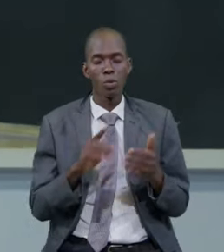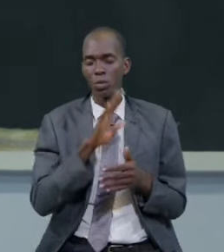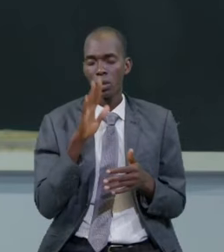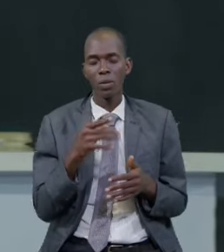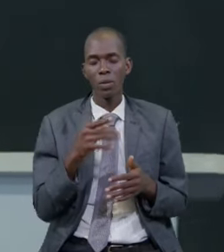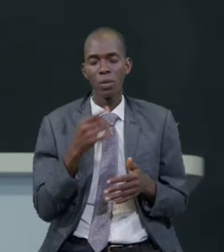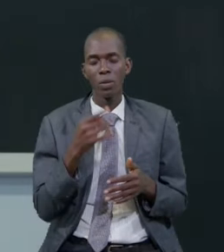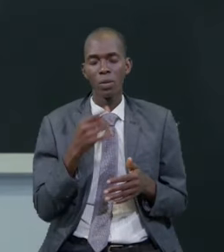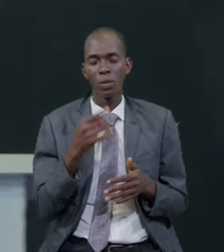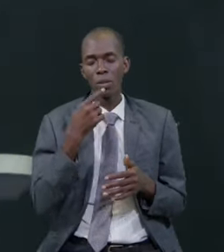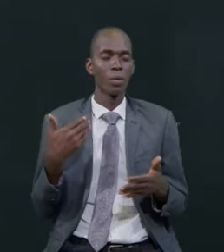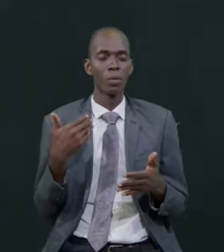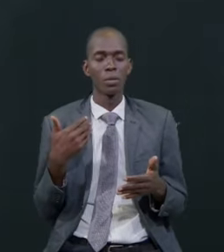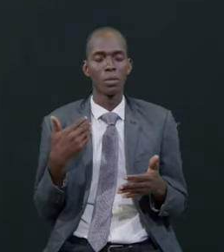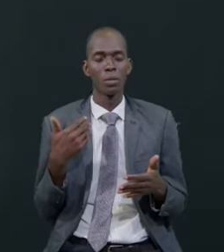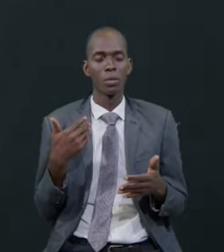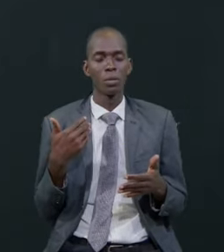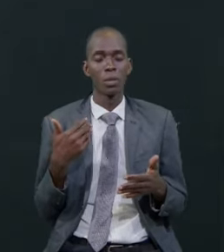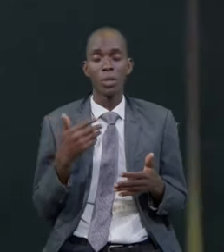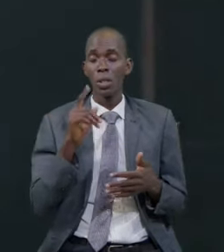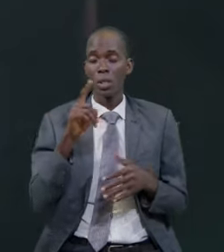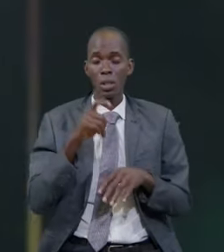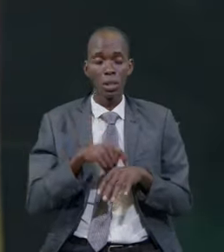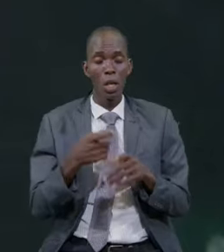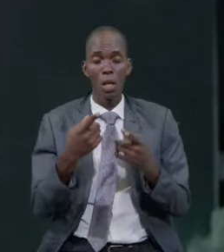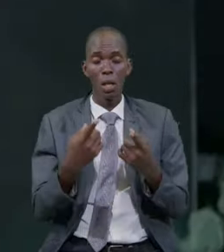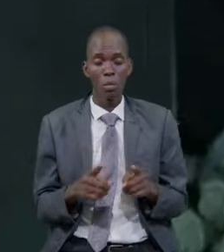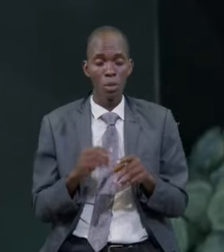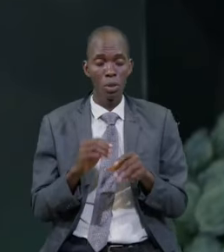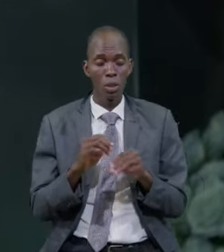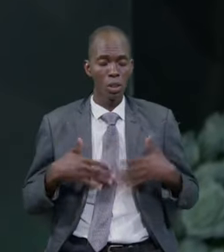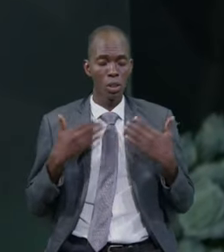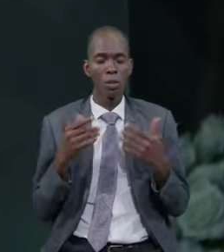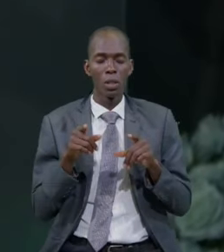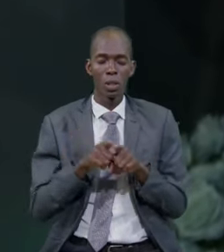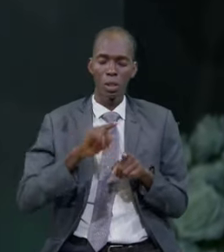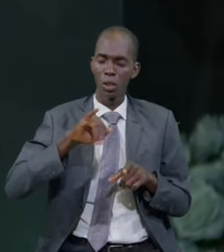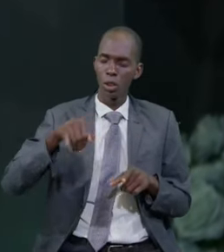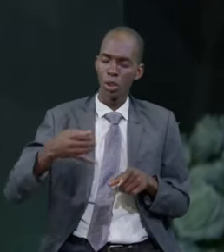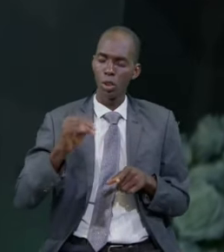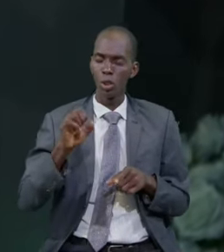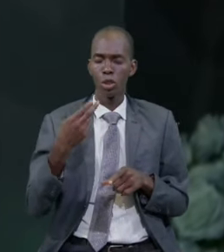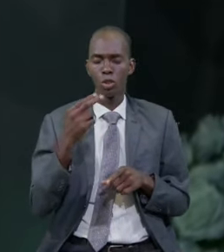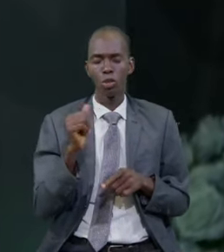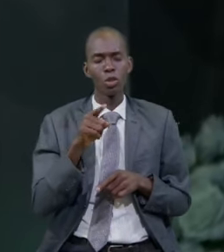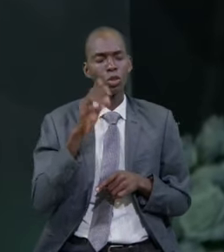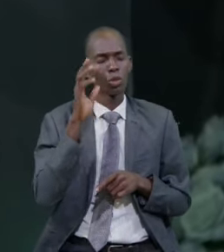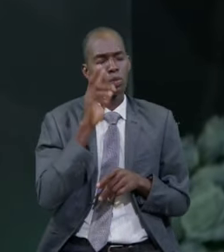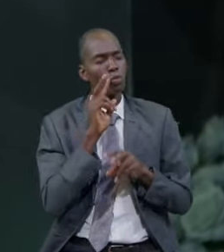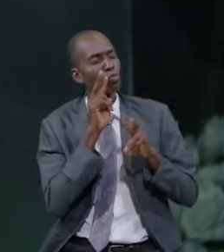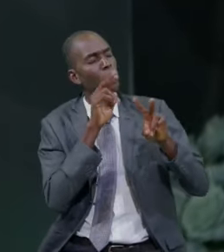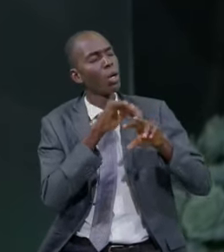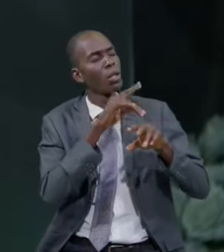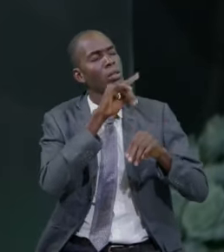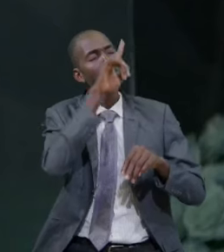Le moment vient dans ta vie. Comme Josué, tu tiendras. Et tu lèveras les yeux, tu regarderas le soleil